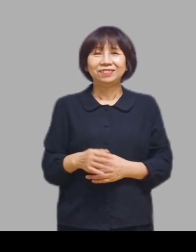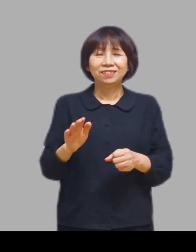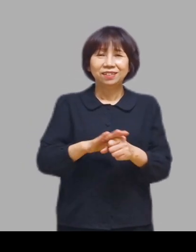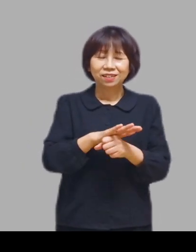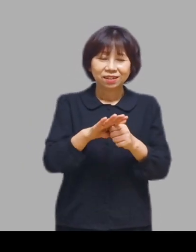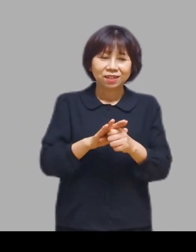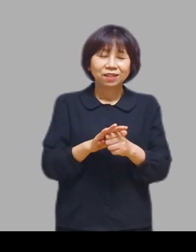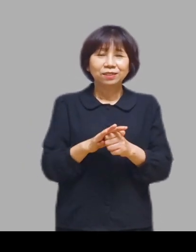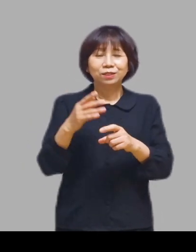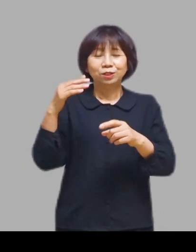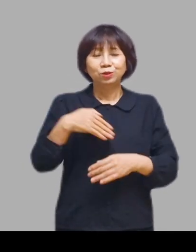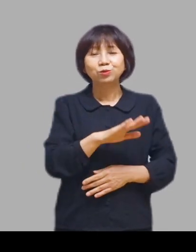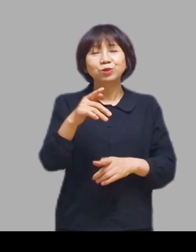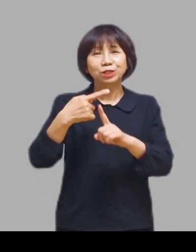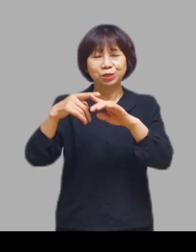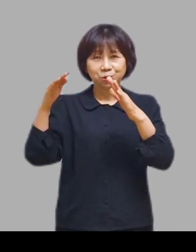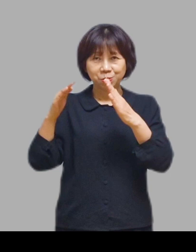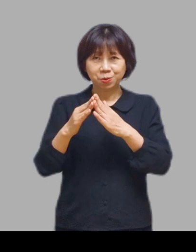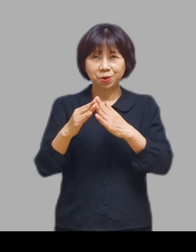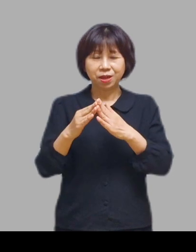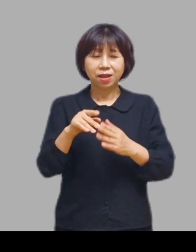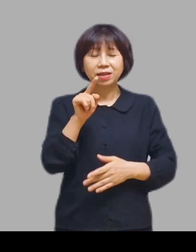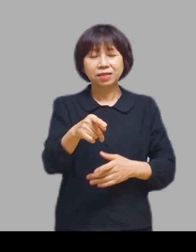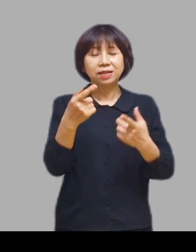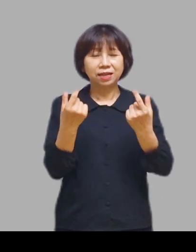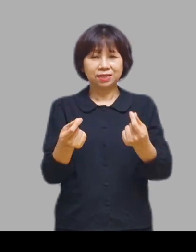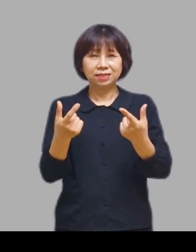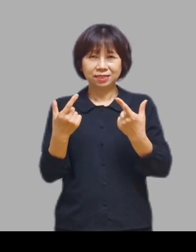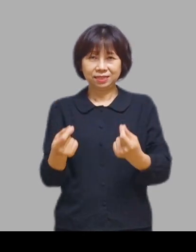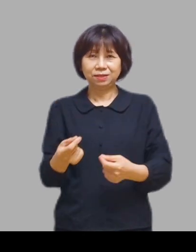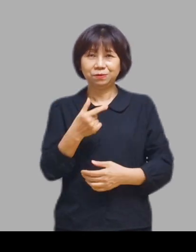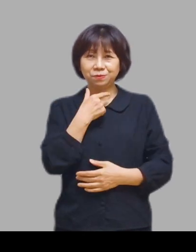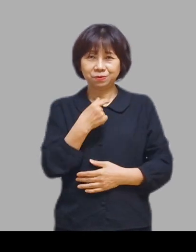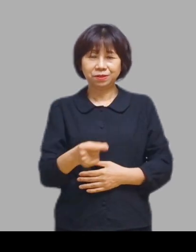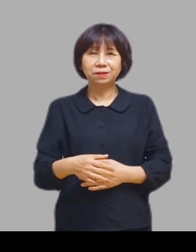사랑하는 우리 교회가 이런 교회가 되길 원합니다.